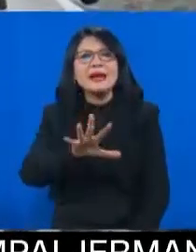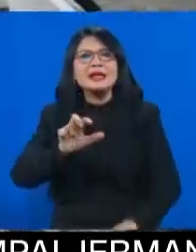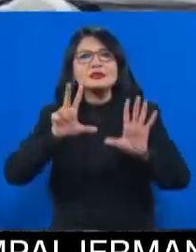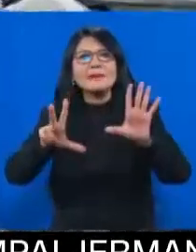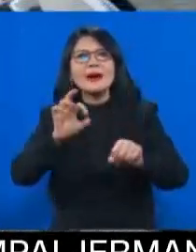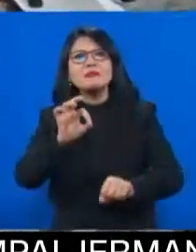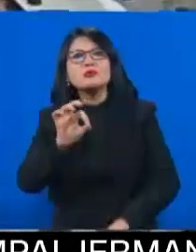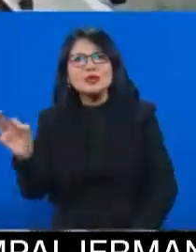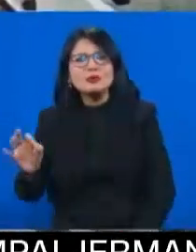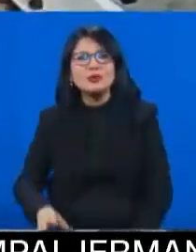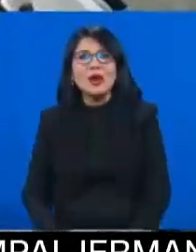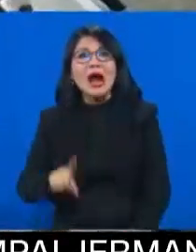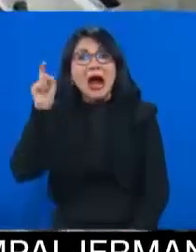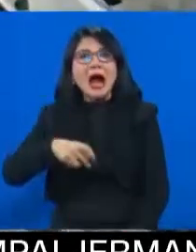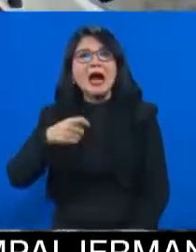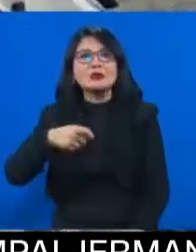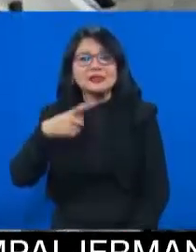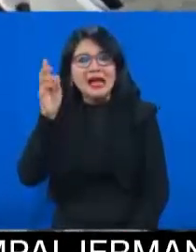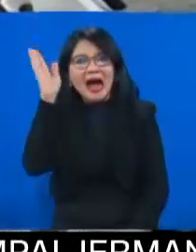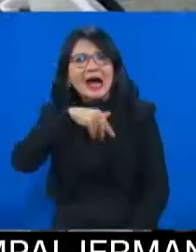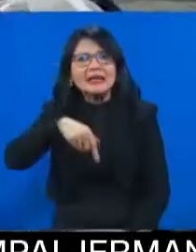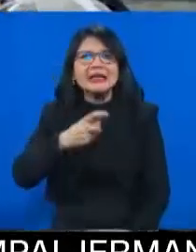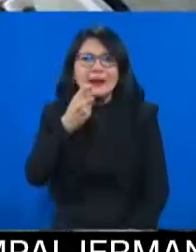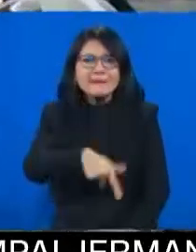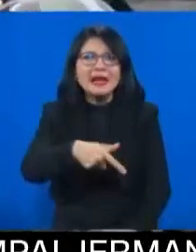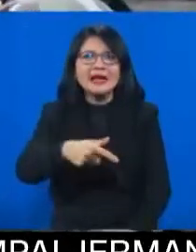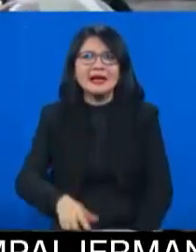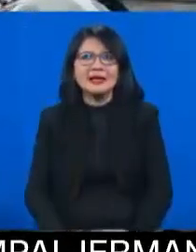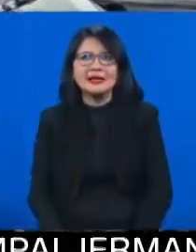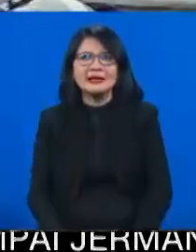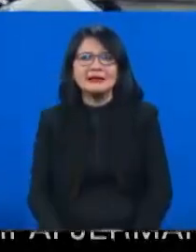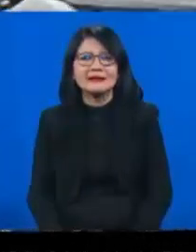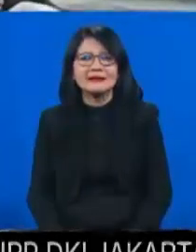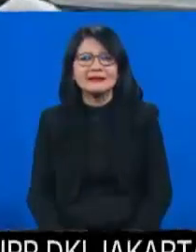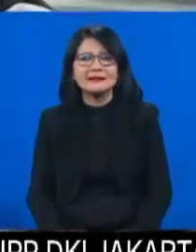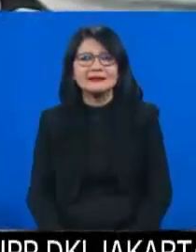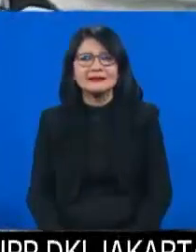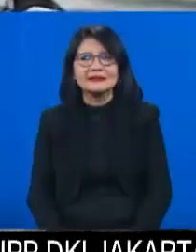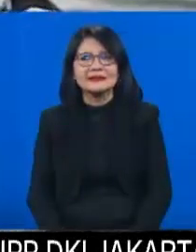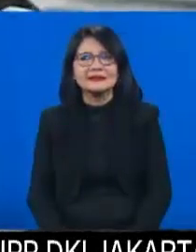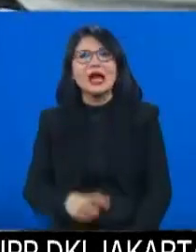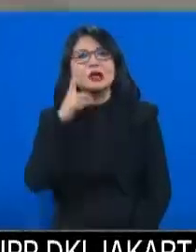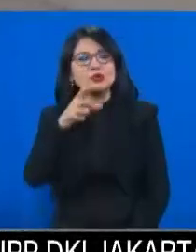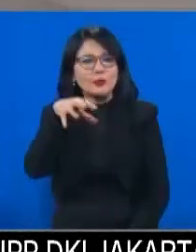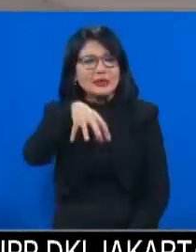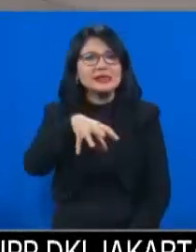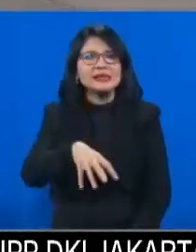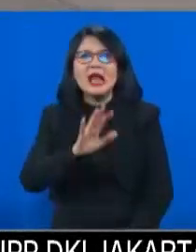580. Memang harus dibayar hari ini gitu? Harus. Okay. Jadi kita juga nggak perlu datang ke Samsat. Okay. Cukup di Cipondoh.